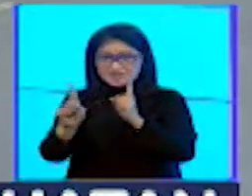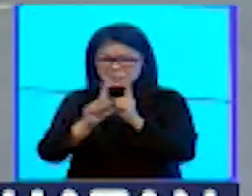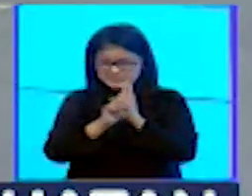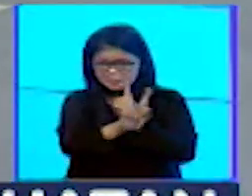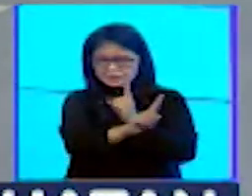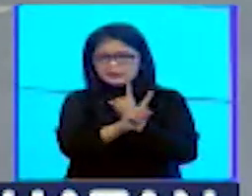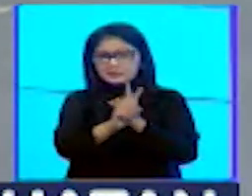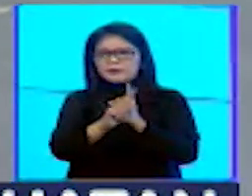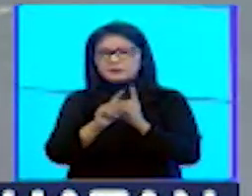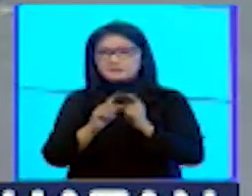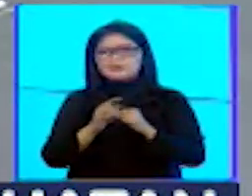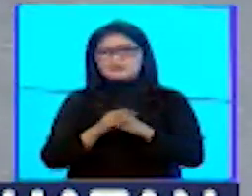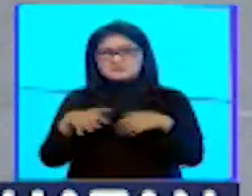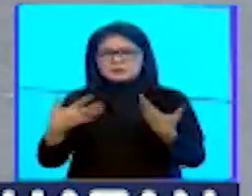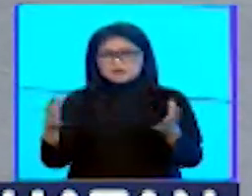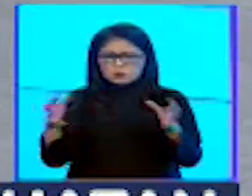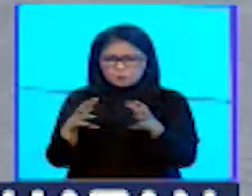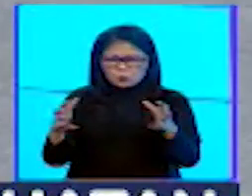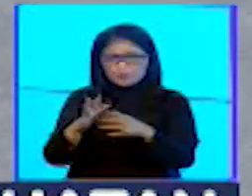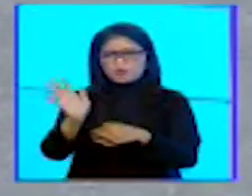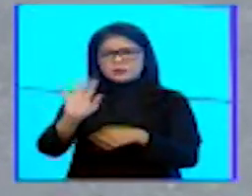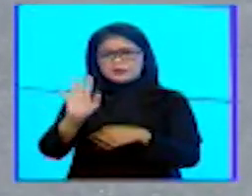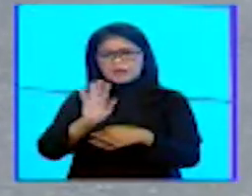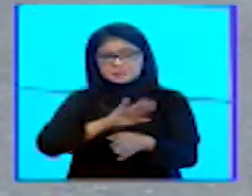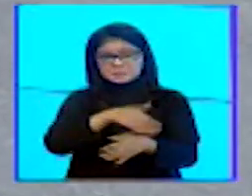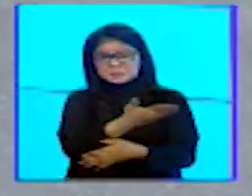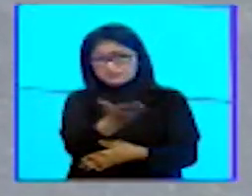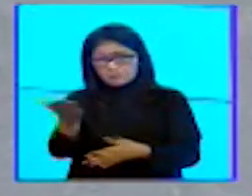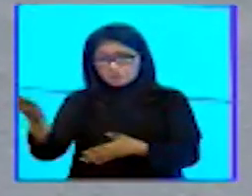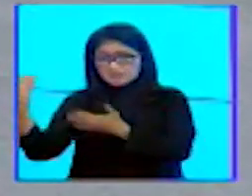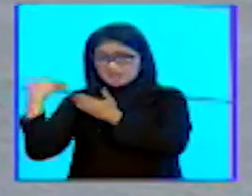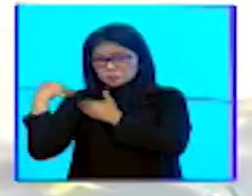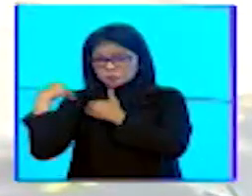kerumunan. Kita semua punya andil dan tanggung jawab yang sama